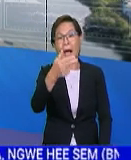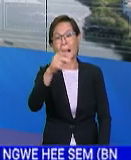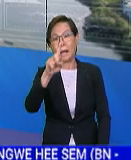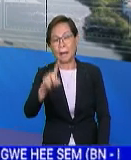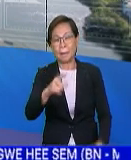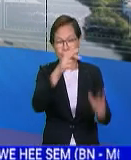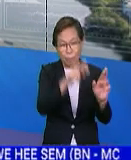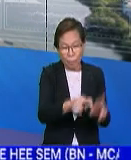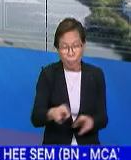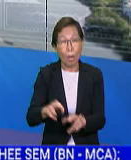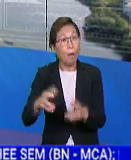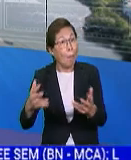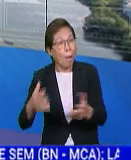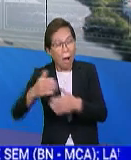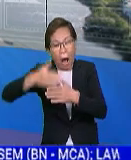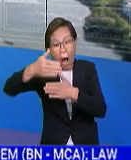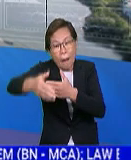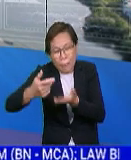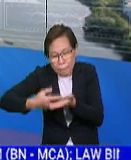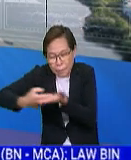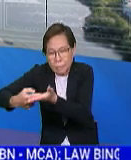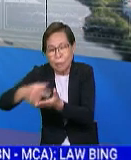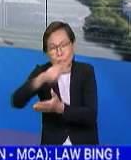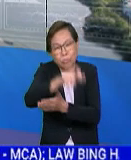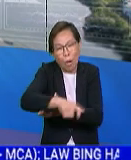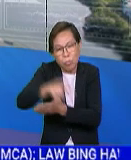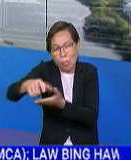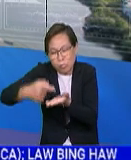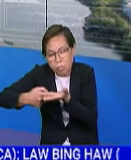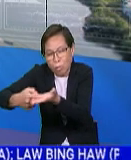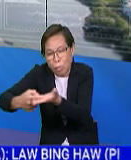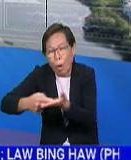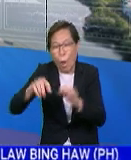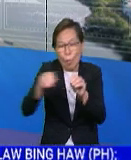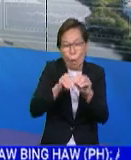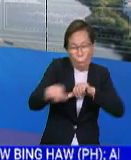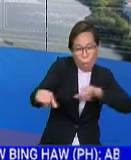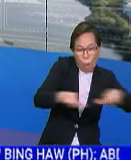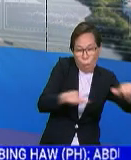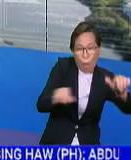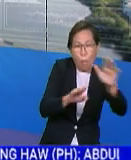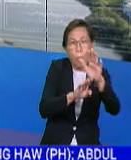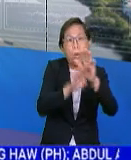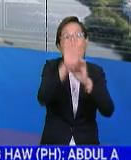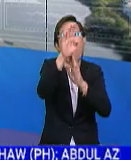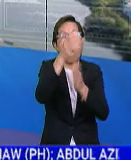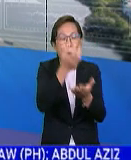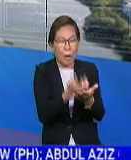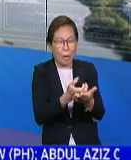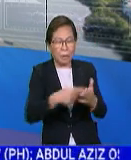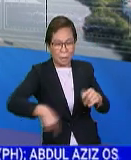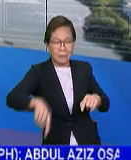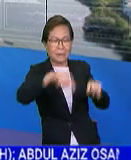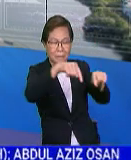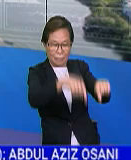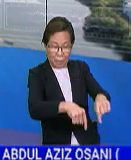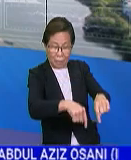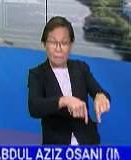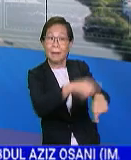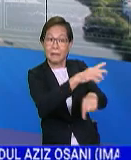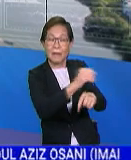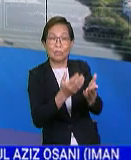itu hasil perbincangan dengan pelbagai pihak dalam usaha merancakkan kembali sektor ekonomi di kawasan terbabit